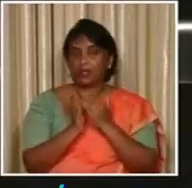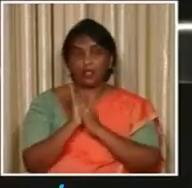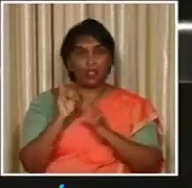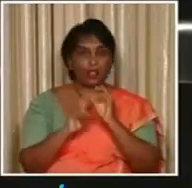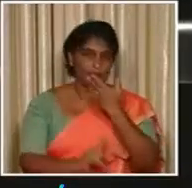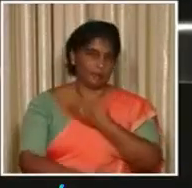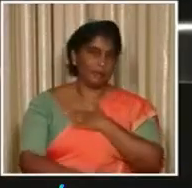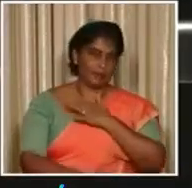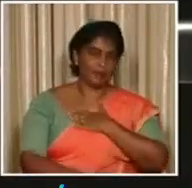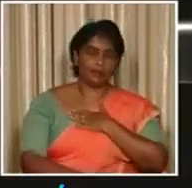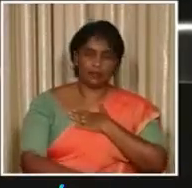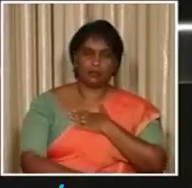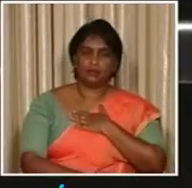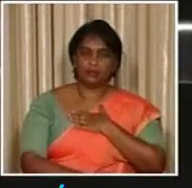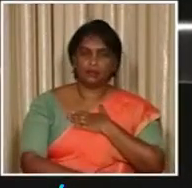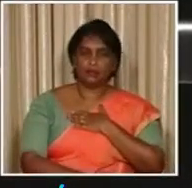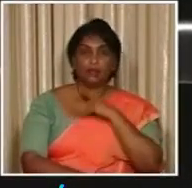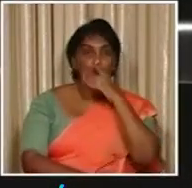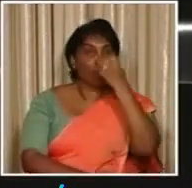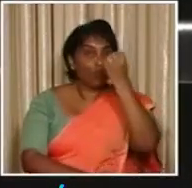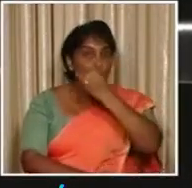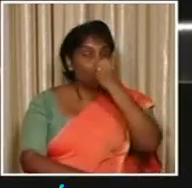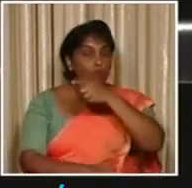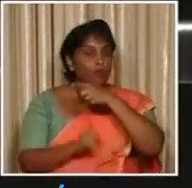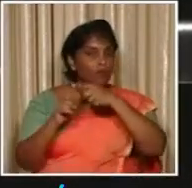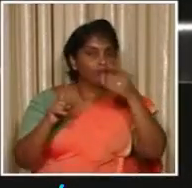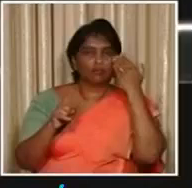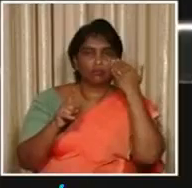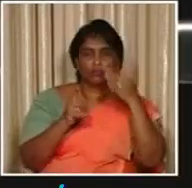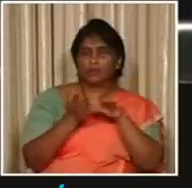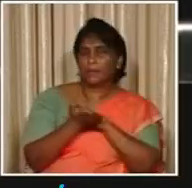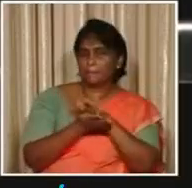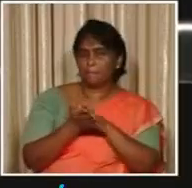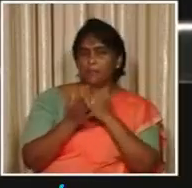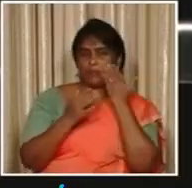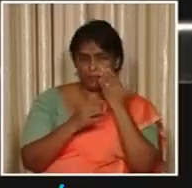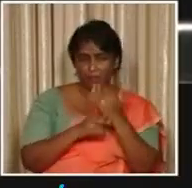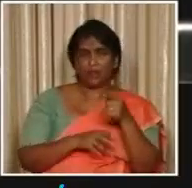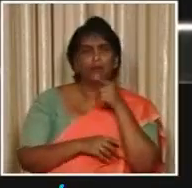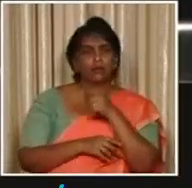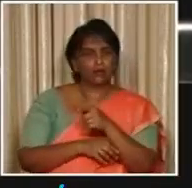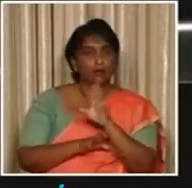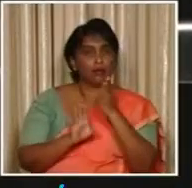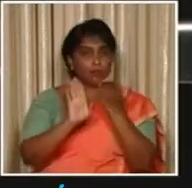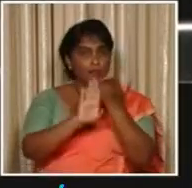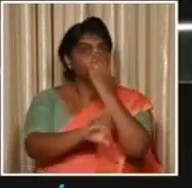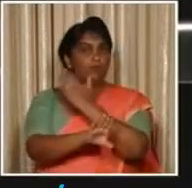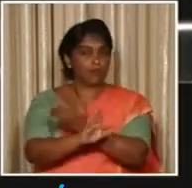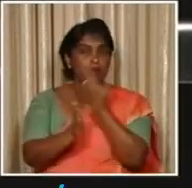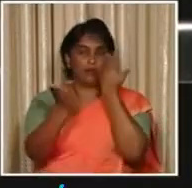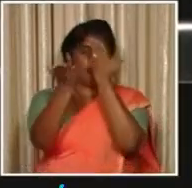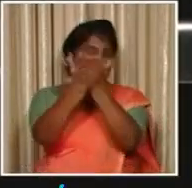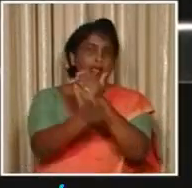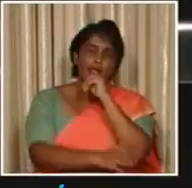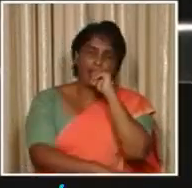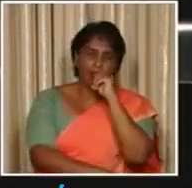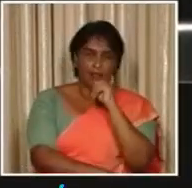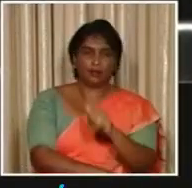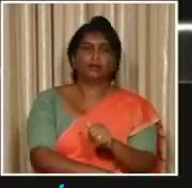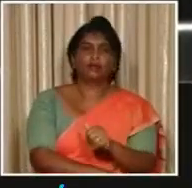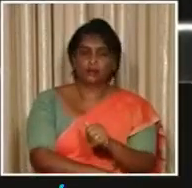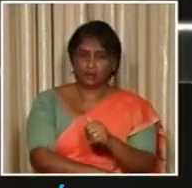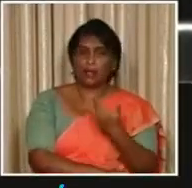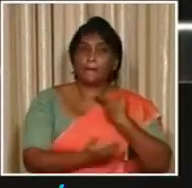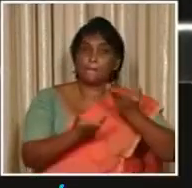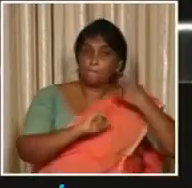මම හැබැයි මෙතුමාගේ මේ දිනවකවානු බැලුවාම පැහැදිලිව පේනවා මෙතුමා මට පූර්වයෙන් ඉදිරිපත් කරපු ඇත්ත මම මේක ඊට